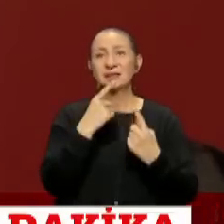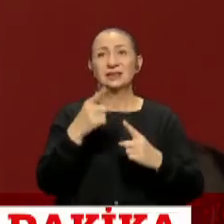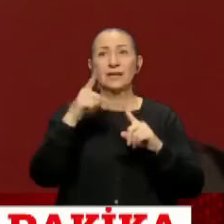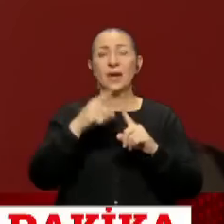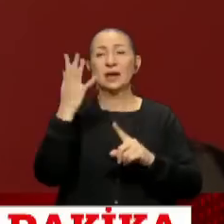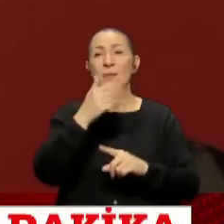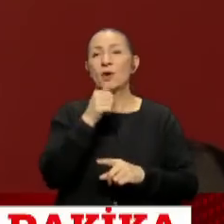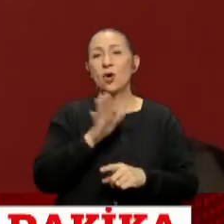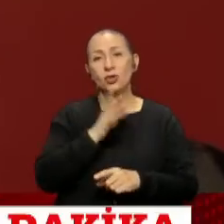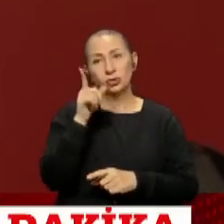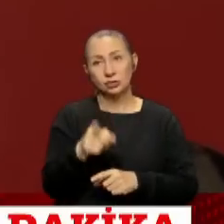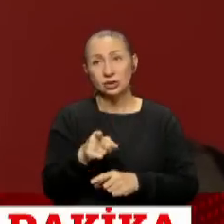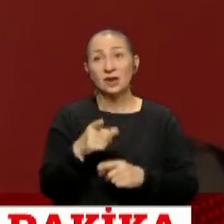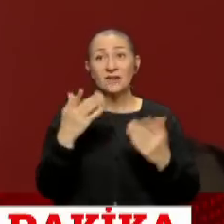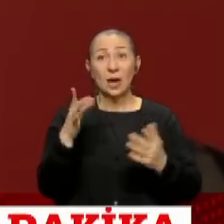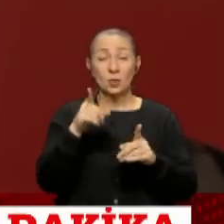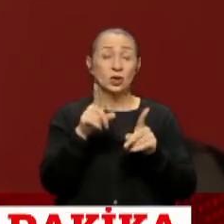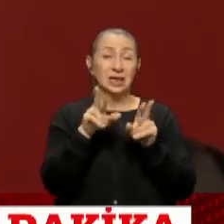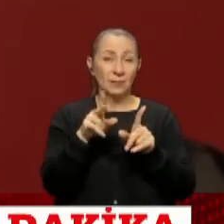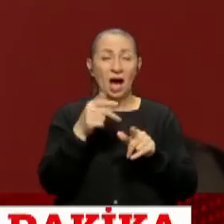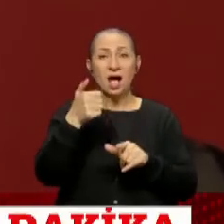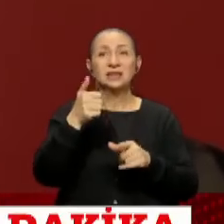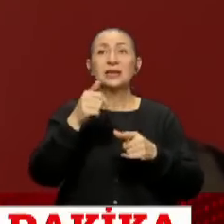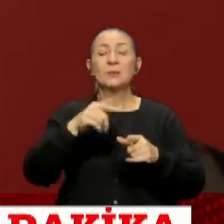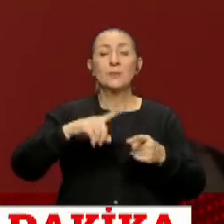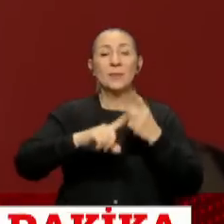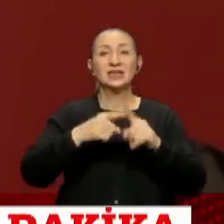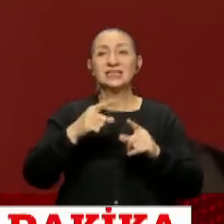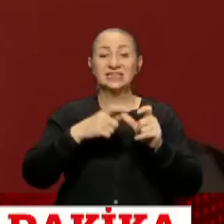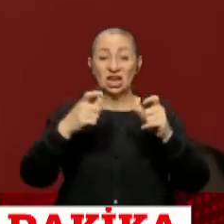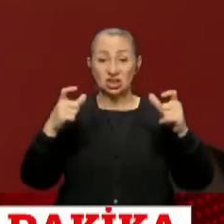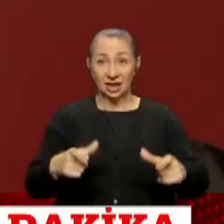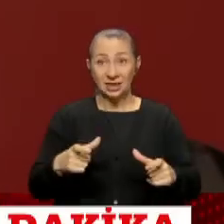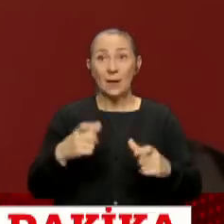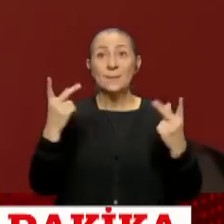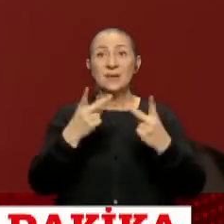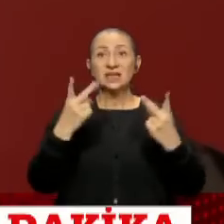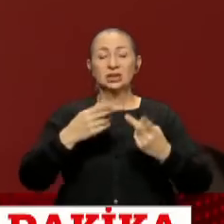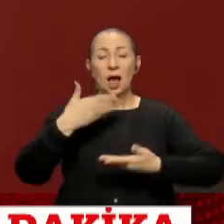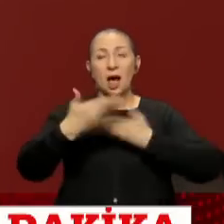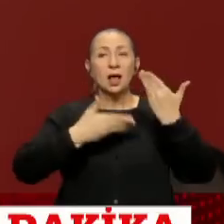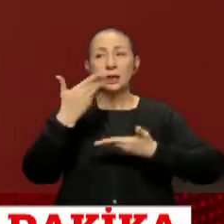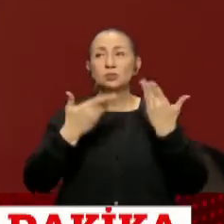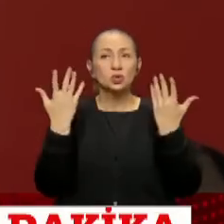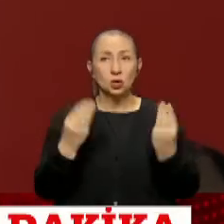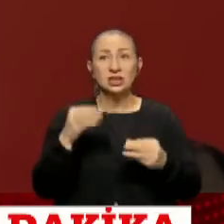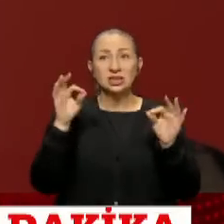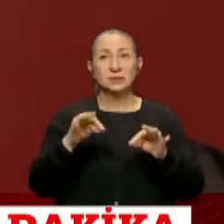Temel Karamollaoğlu. Ve bu şekilde 6 siyasi parti Saraçhane'den mesajlarını iletmiş oldu.